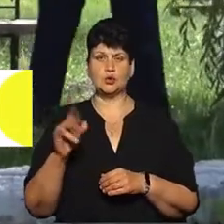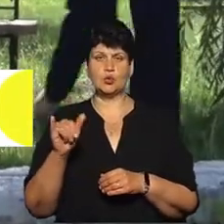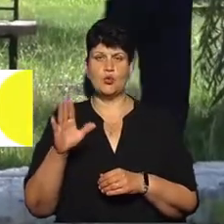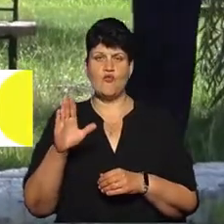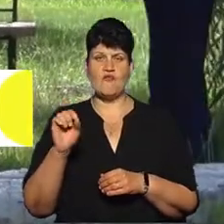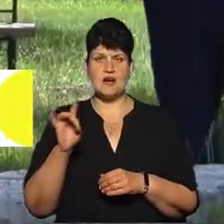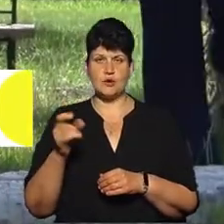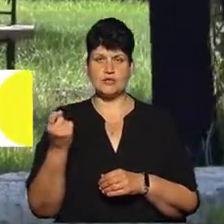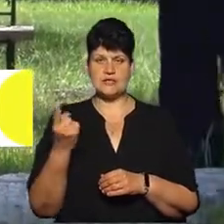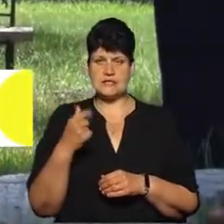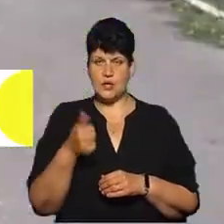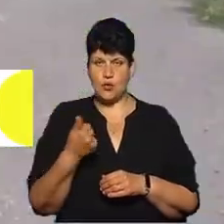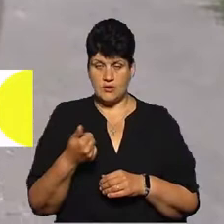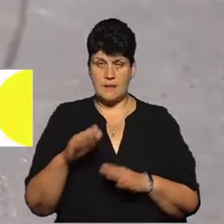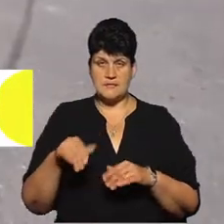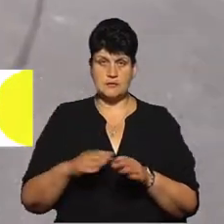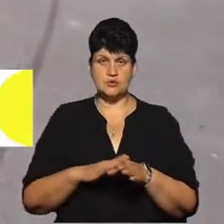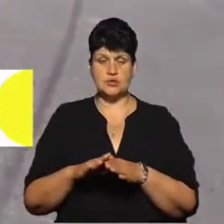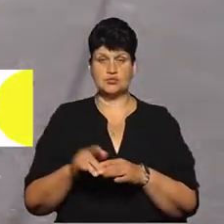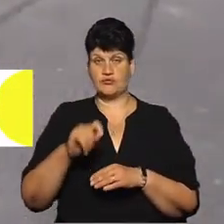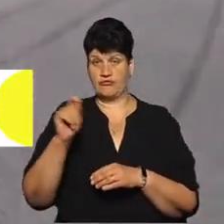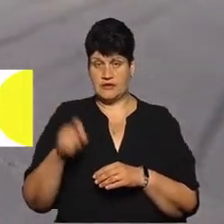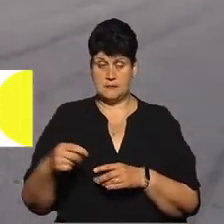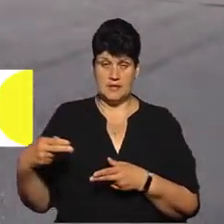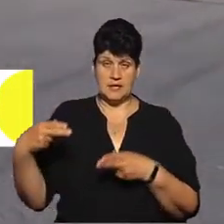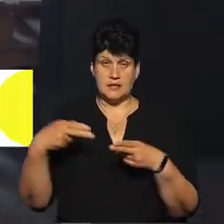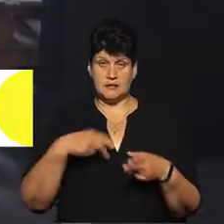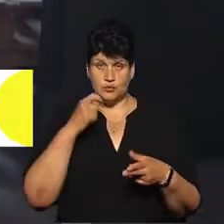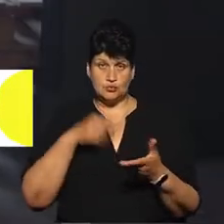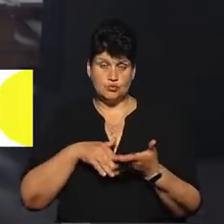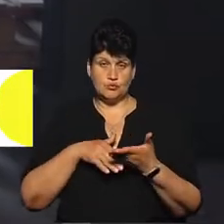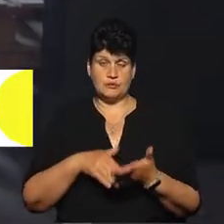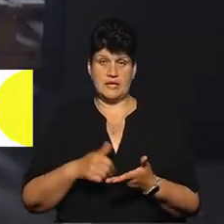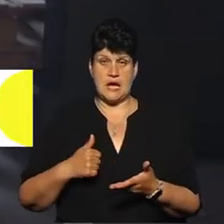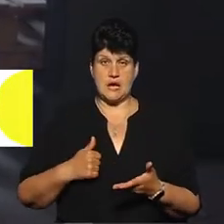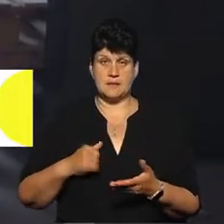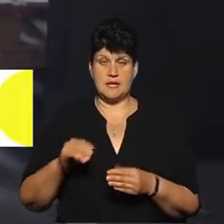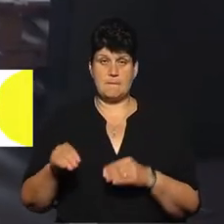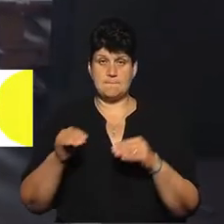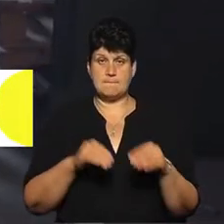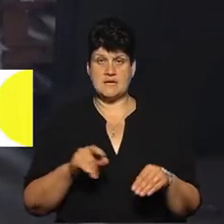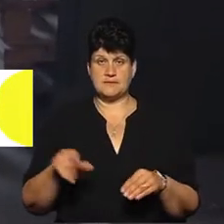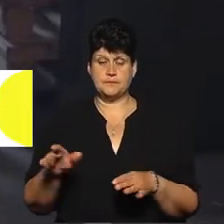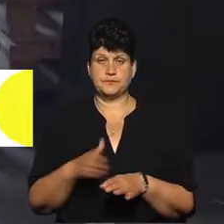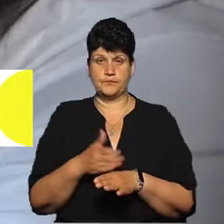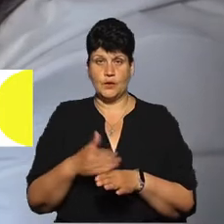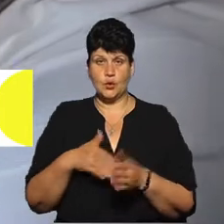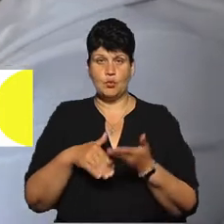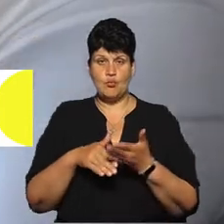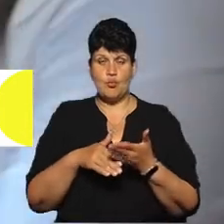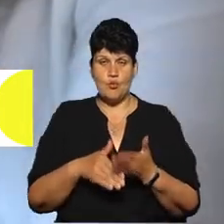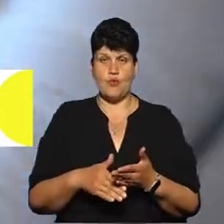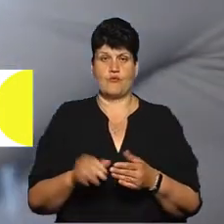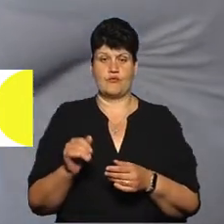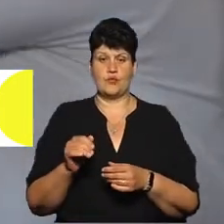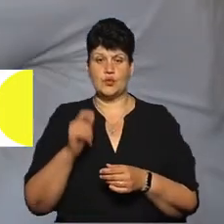війни вони приїхали до України, щоб допомагати армії та переселенцям. Подружжя сортує допомогу у волонтерському штабі «Українська